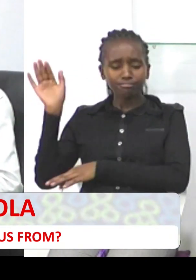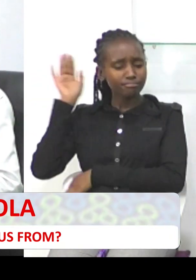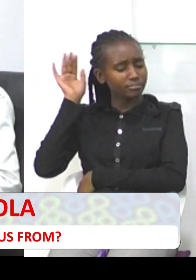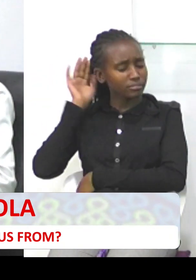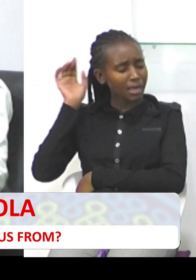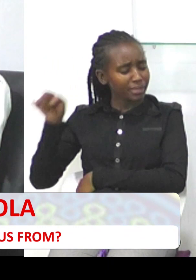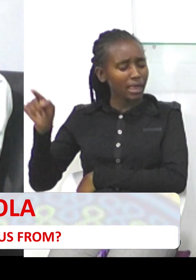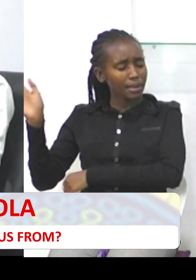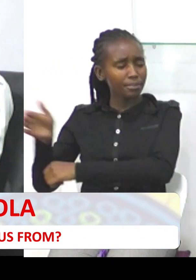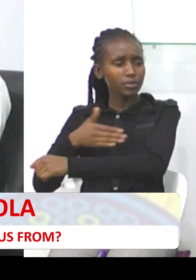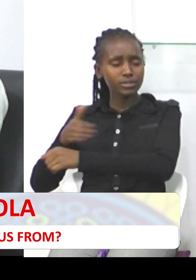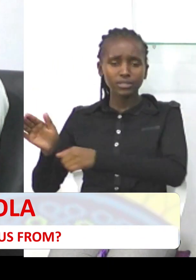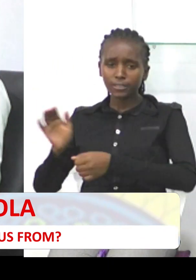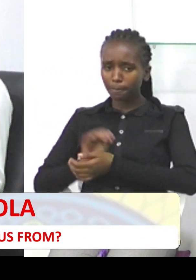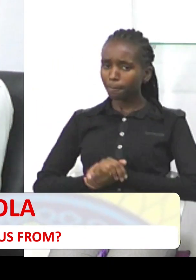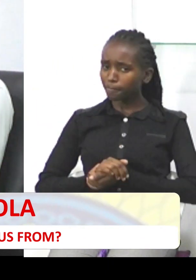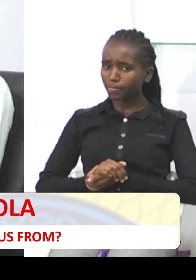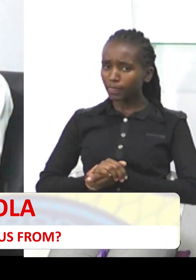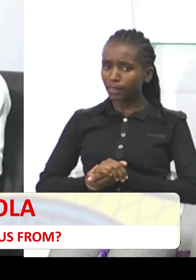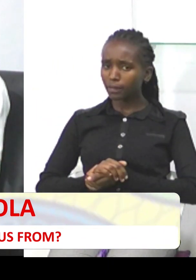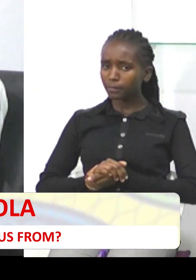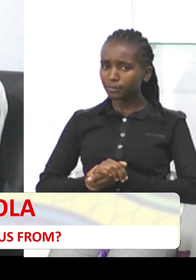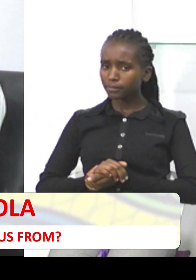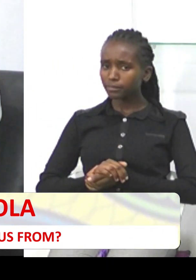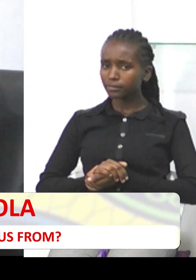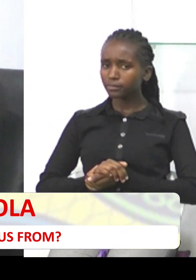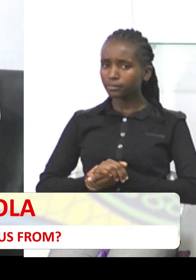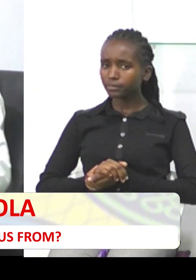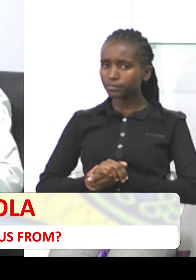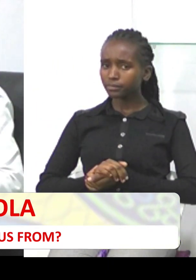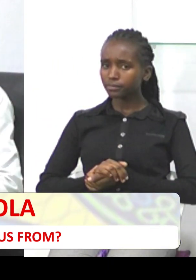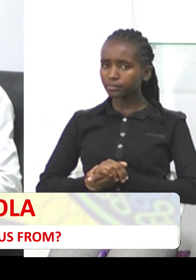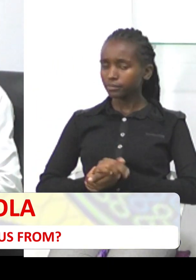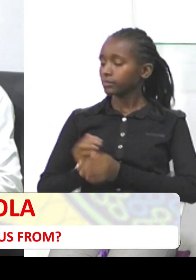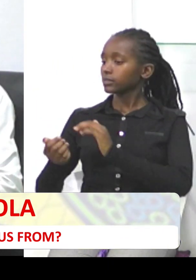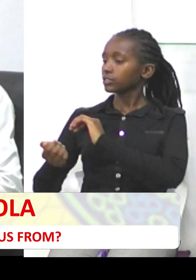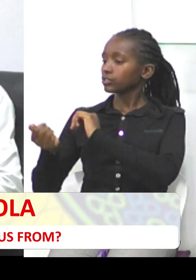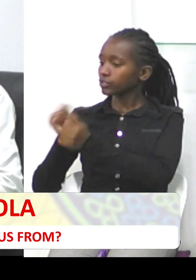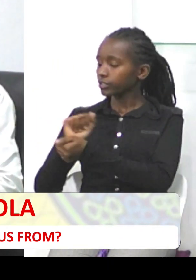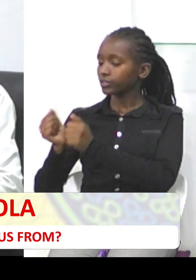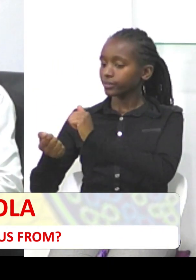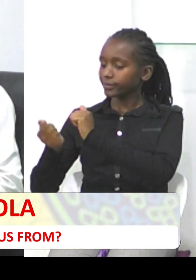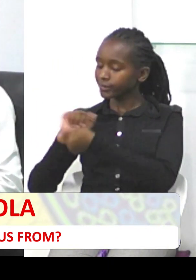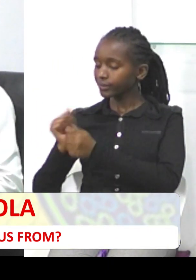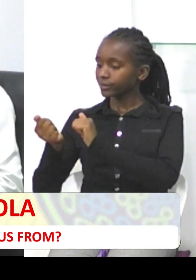from kule. Zikikuja hapa tuna change. Cover.